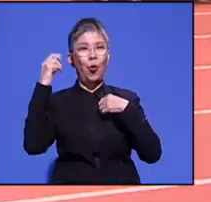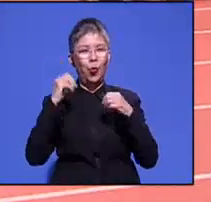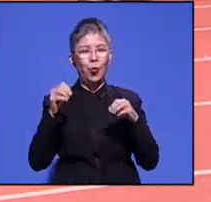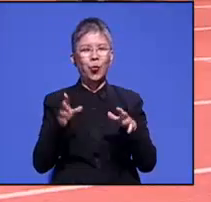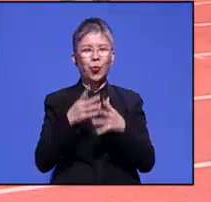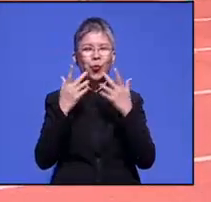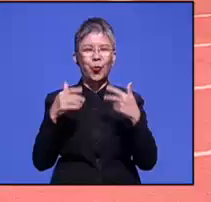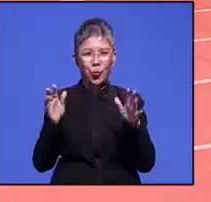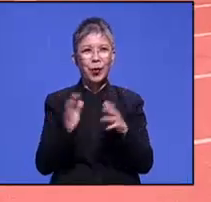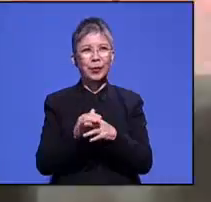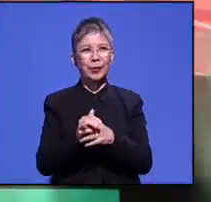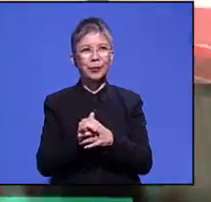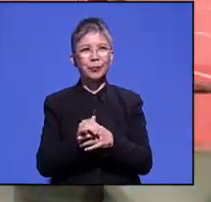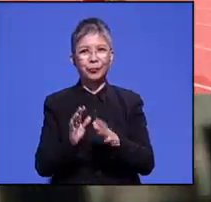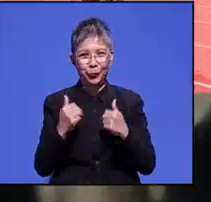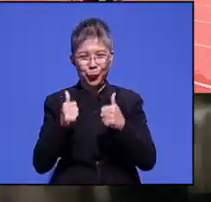Indonesia